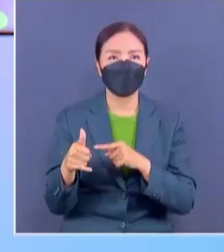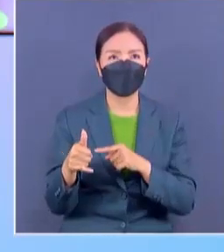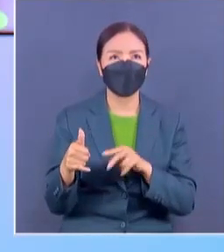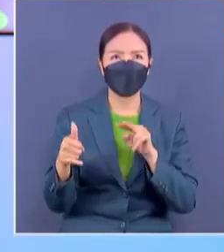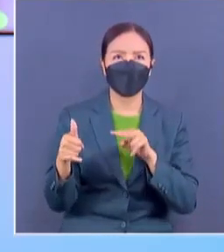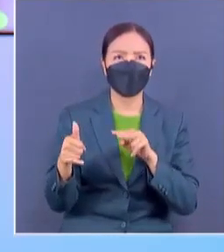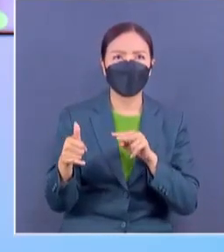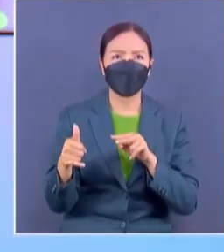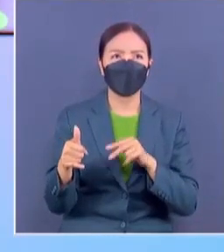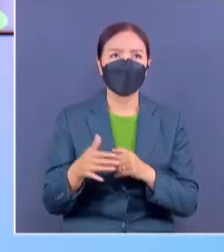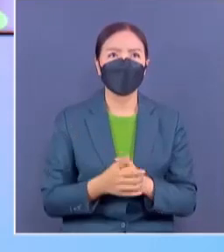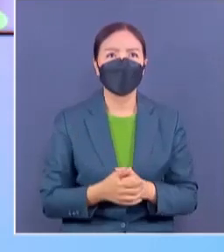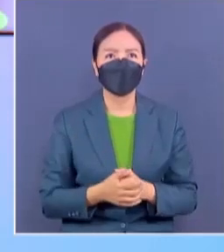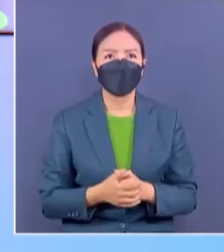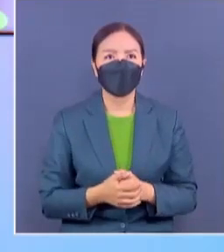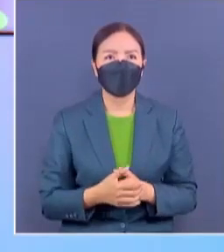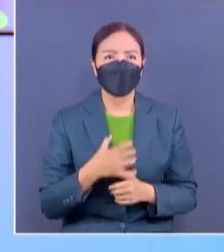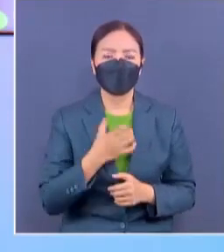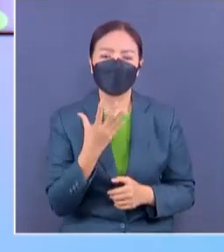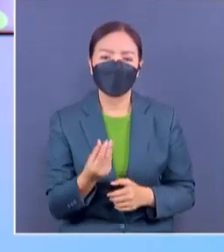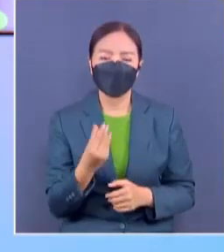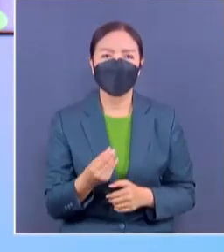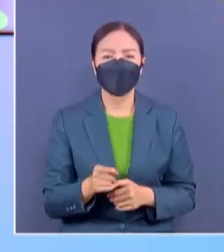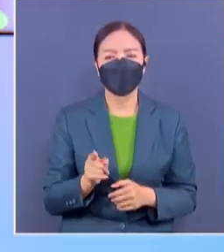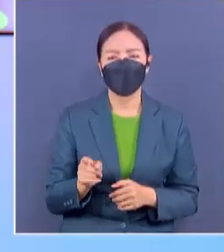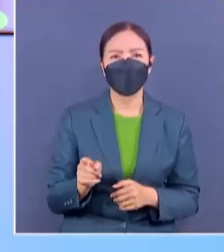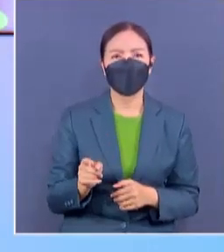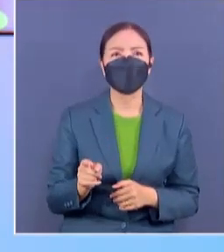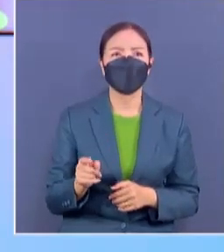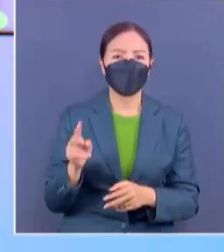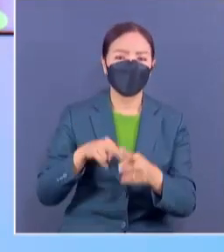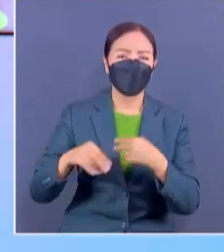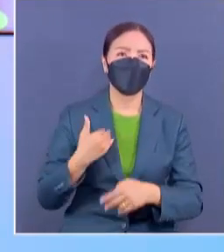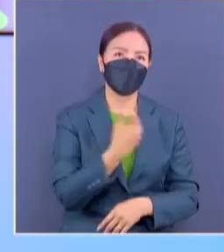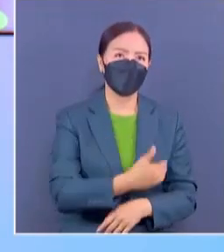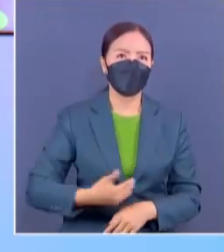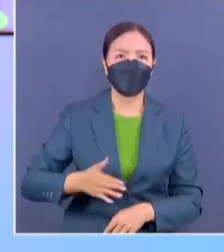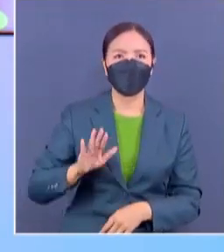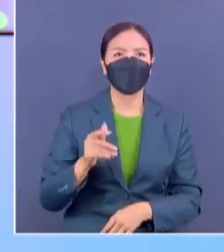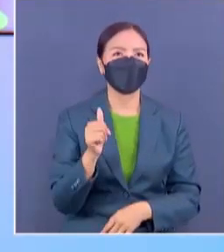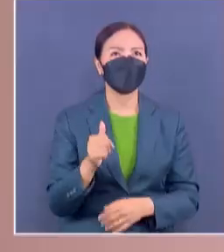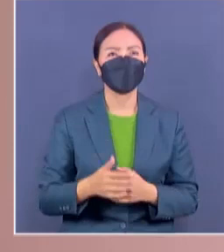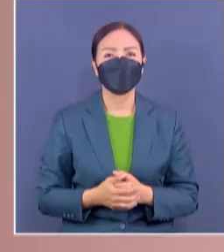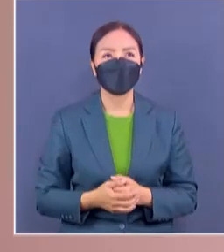องว่าเป็นโรคคลั่งผอมนะคะซึ่งพี่เต๋อยืนยันเลยค่ะว่าอีกฝ่ายเป็นคนที่ดูแลรักษาสุขภาพได้ดีค่ะ